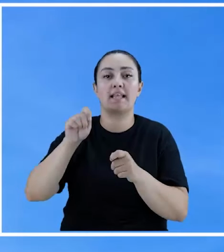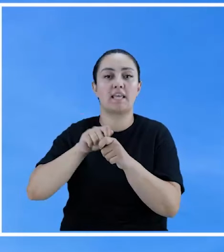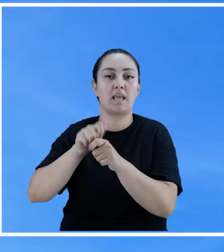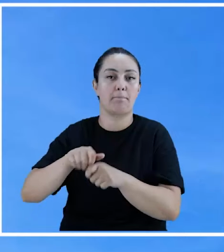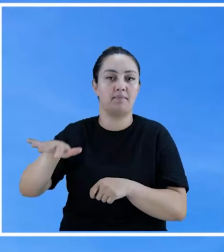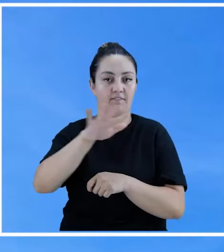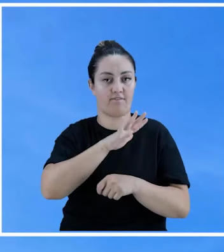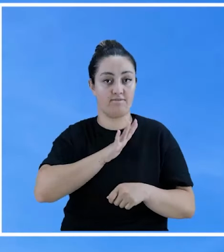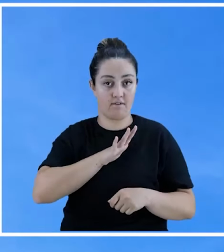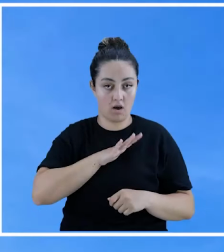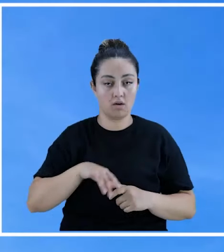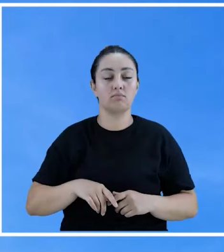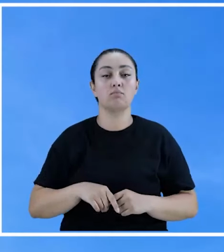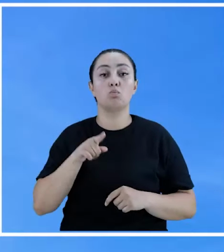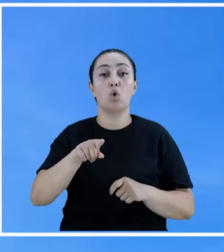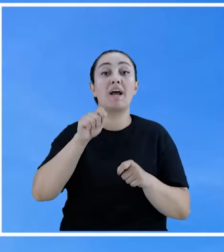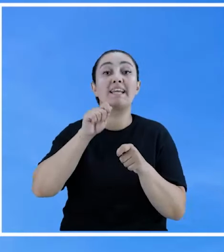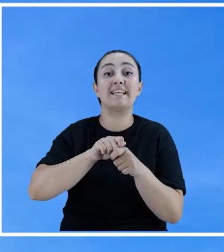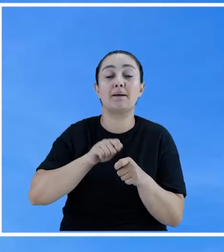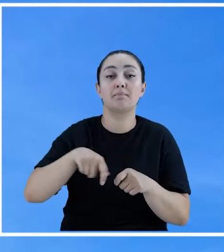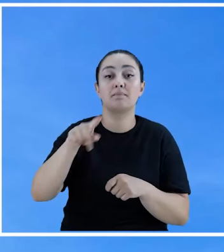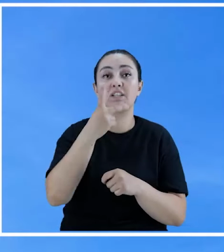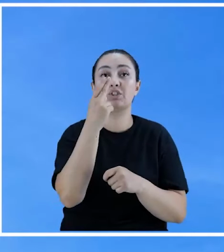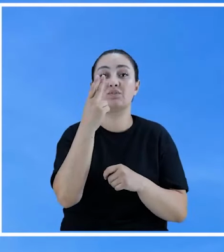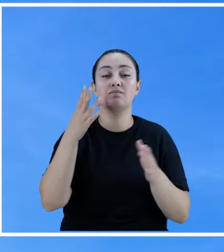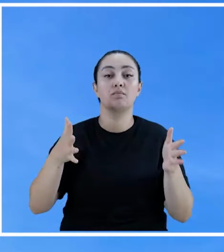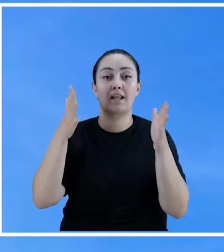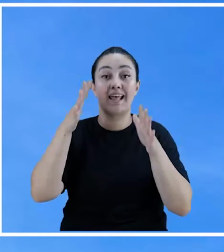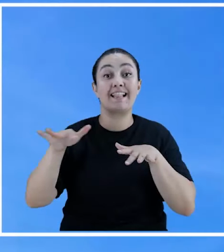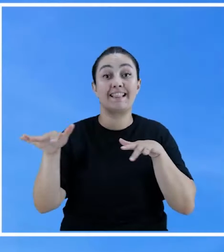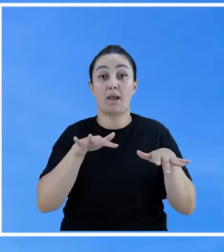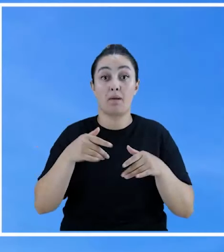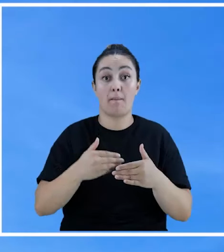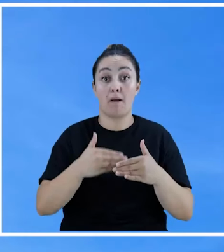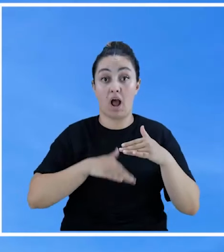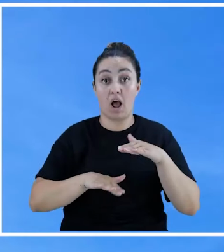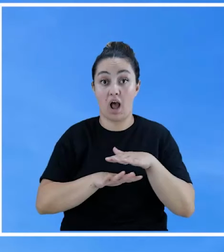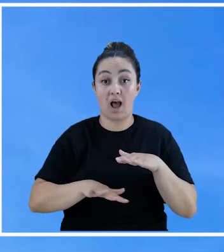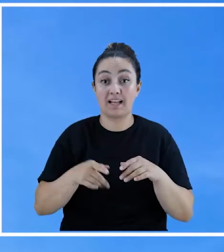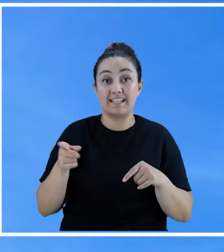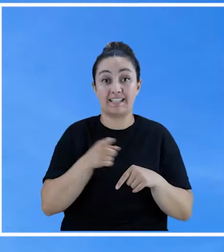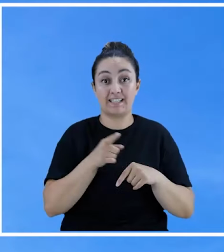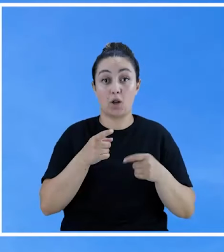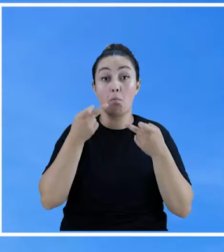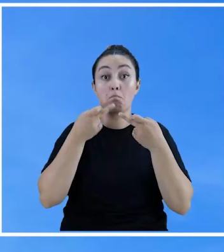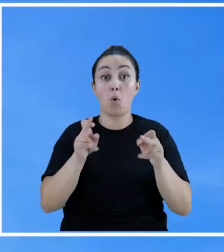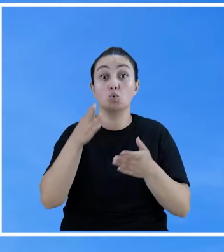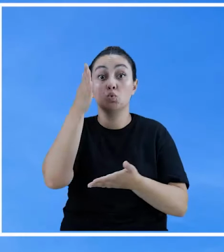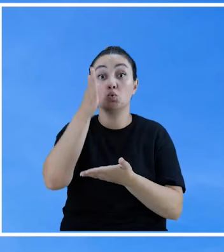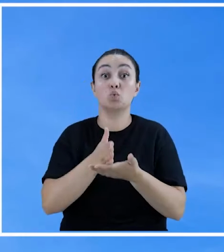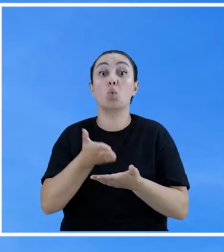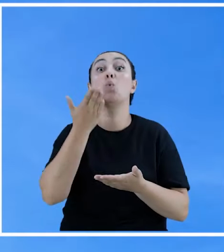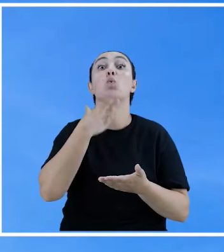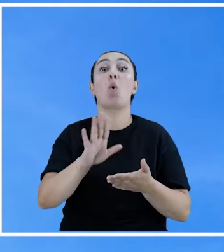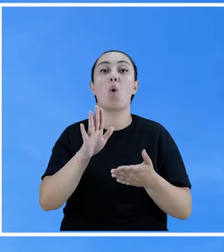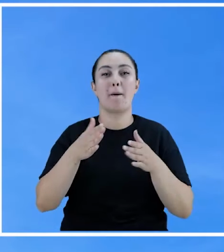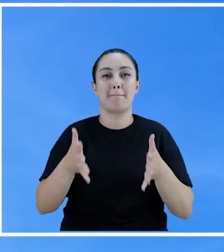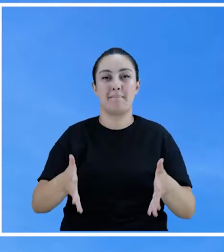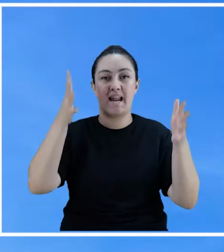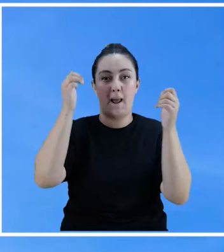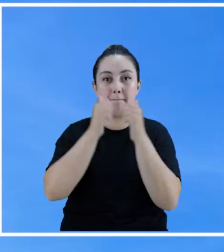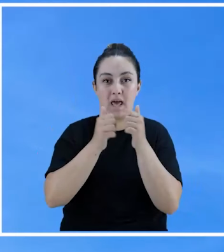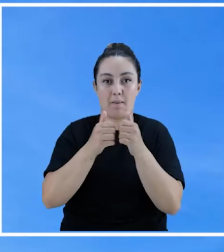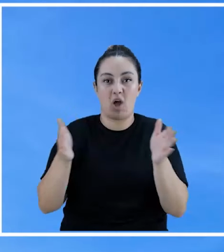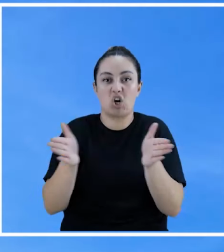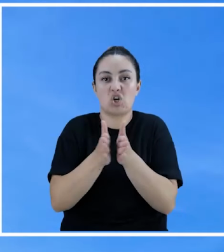yapılar vardır. Bitişik nizamlı yapılar deprem yükü altında eğer aralarında boşluk bırakılmamışsa bina